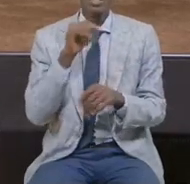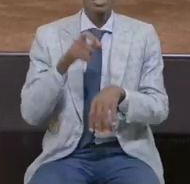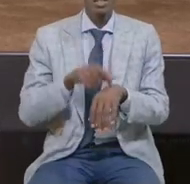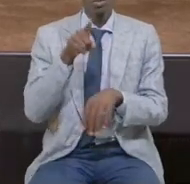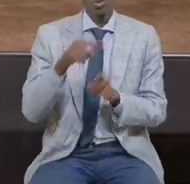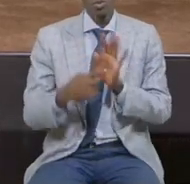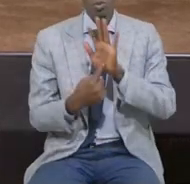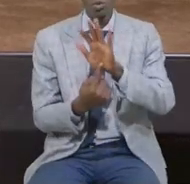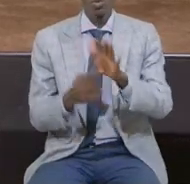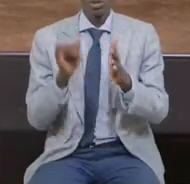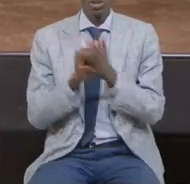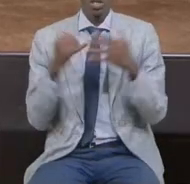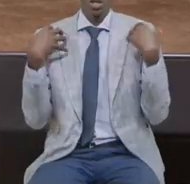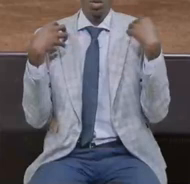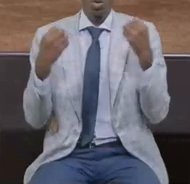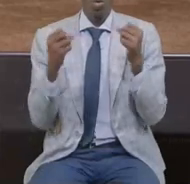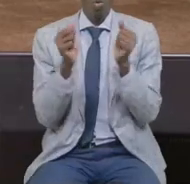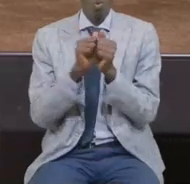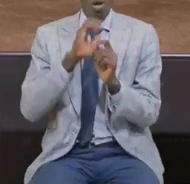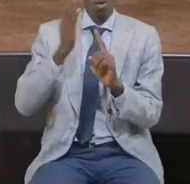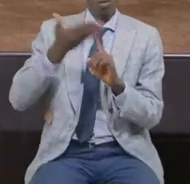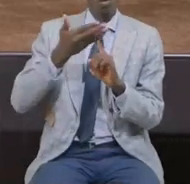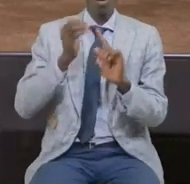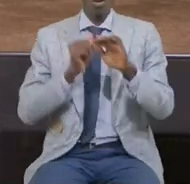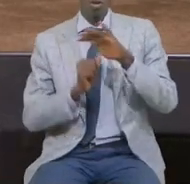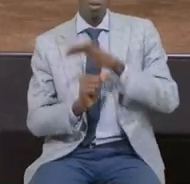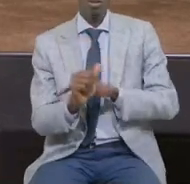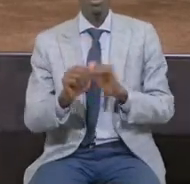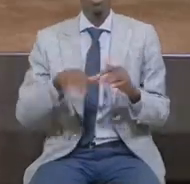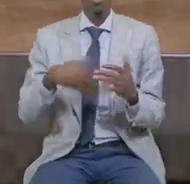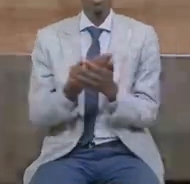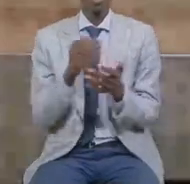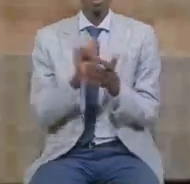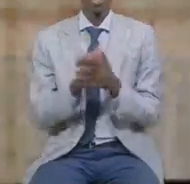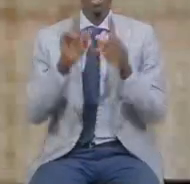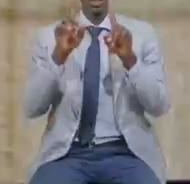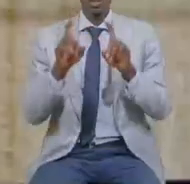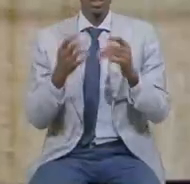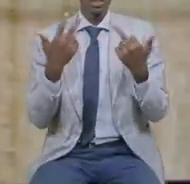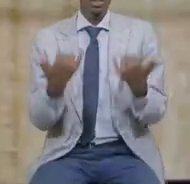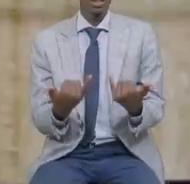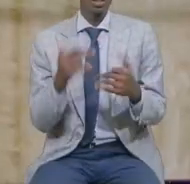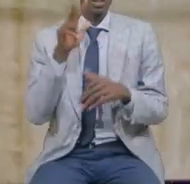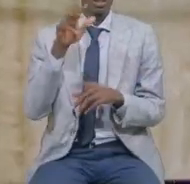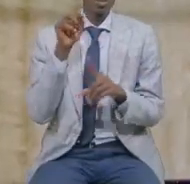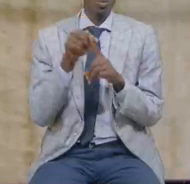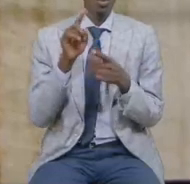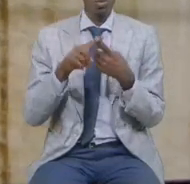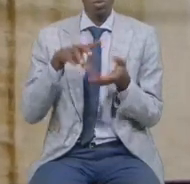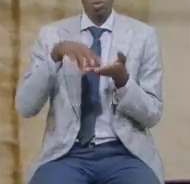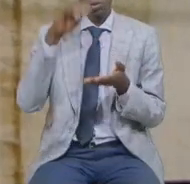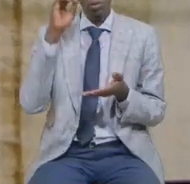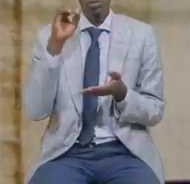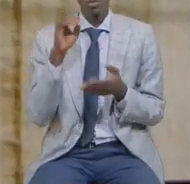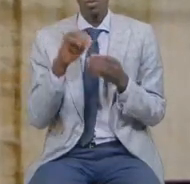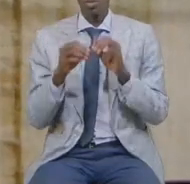manifester le courage avec la conviction sous ces épreuves. Nous allons voir trois points. Comme nous considérons ceci,